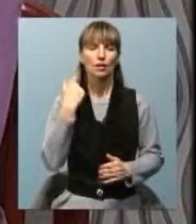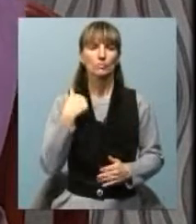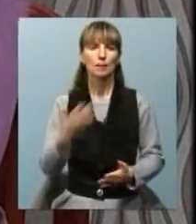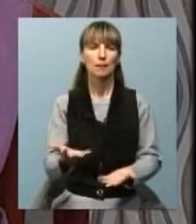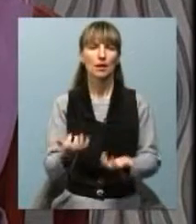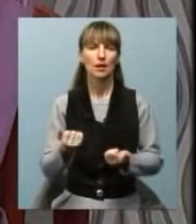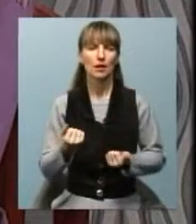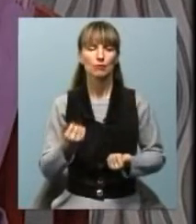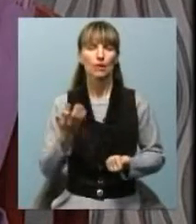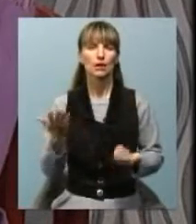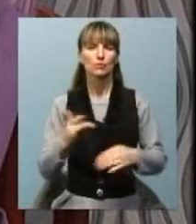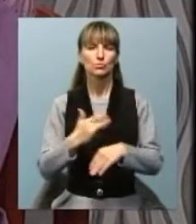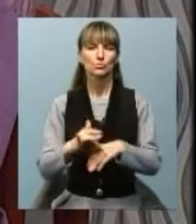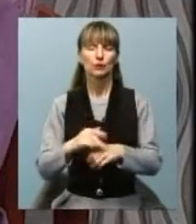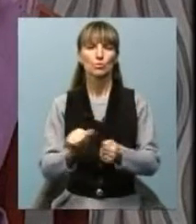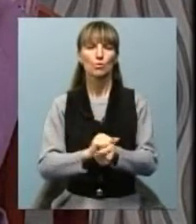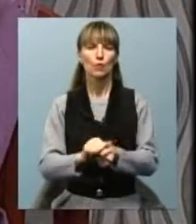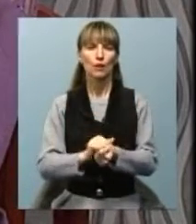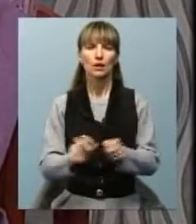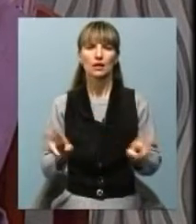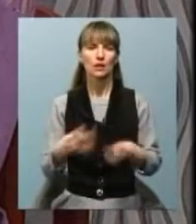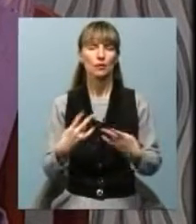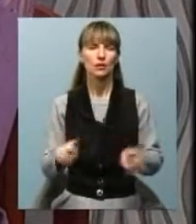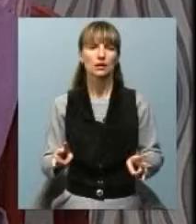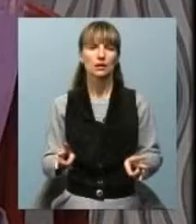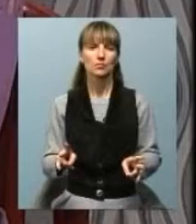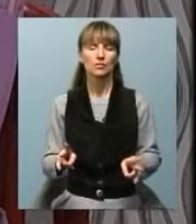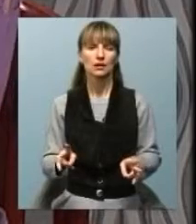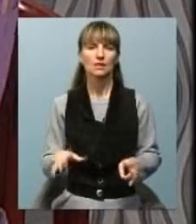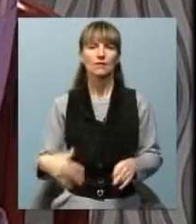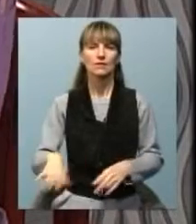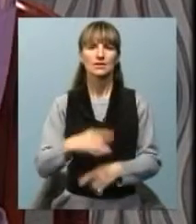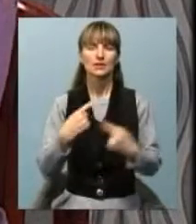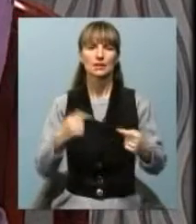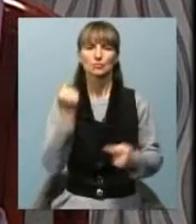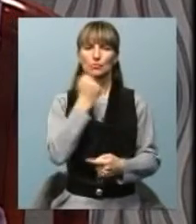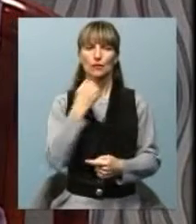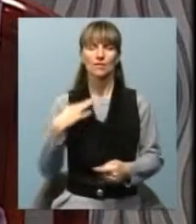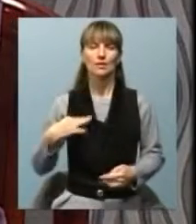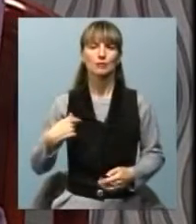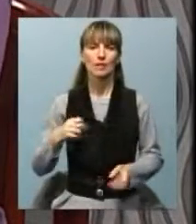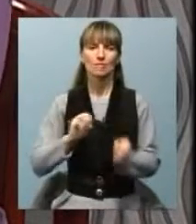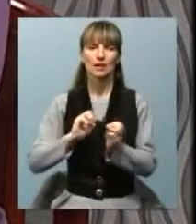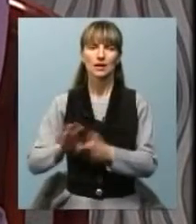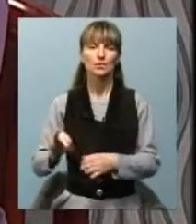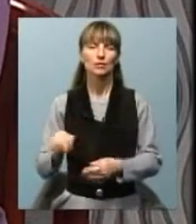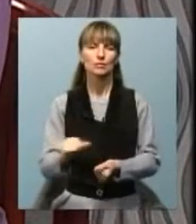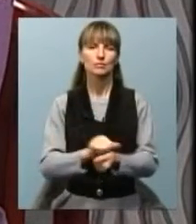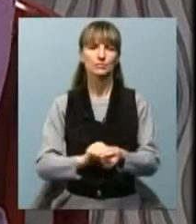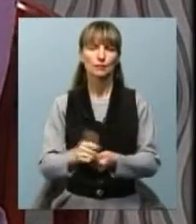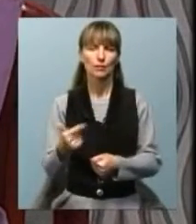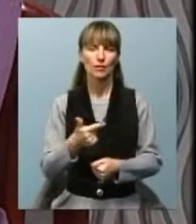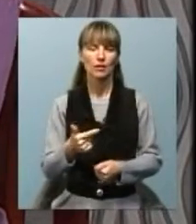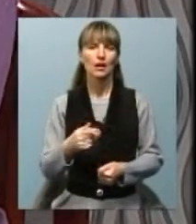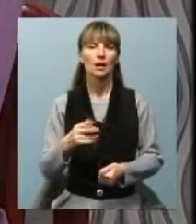беремо якісь відходи, ці ж самі папери, непотрібні, всі різні паперові речі, викидуємо та перероблюємо з них знову ж